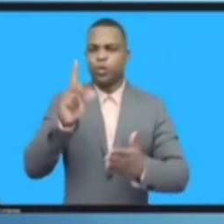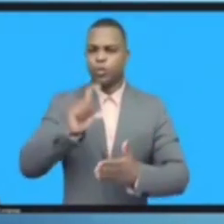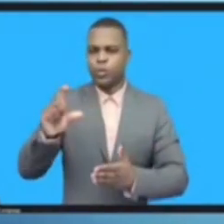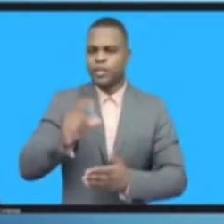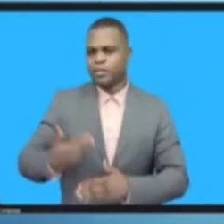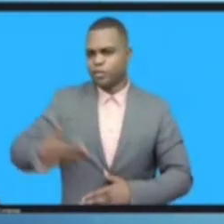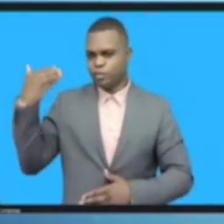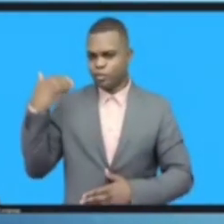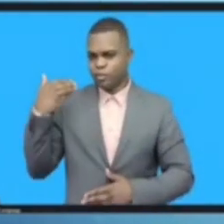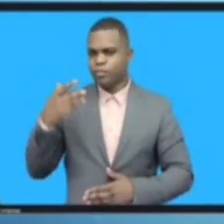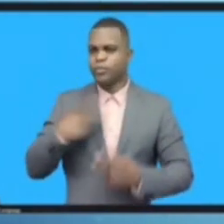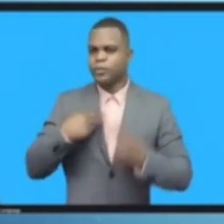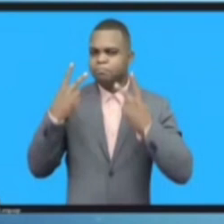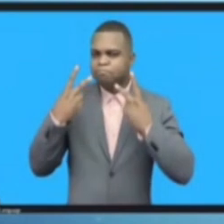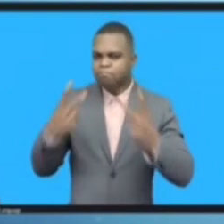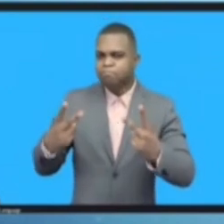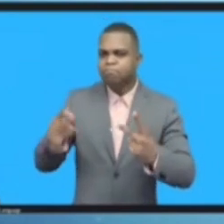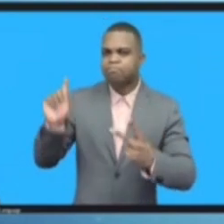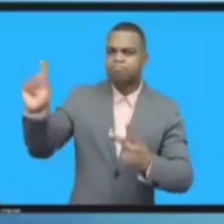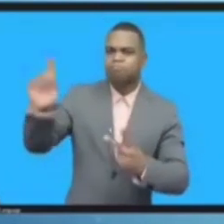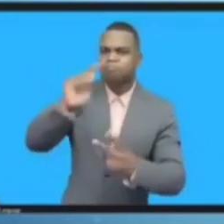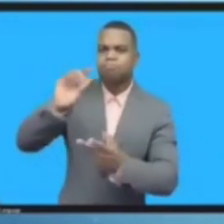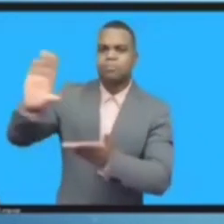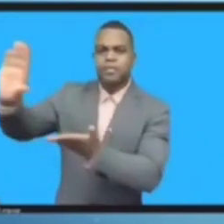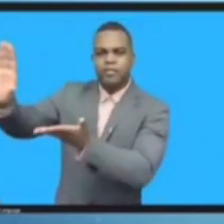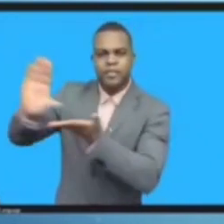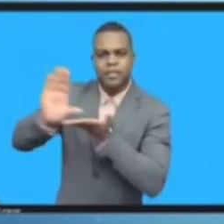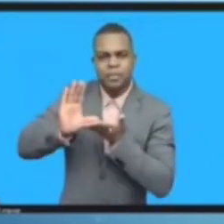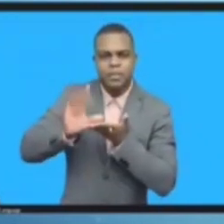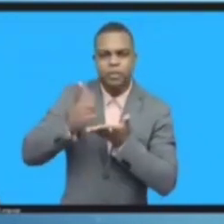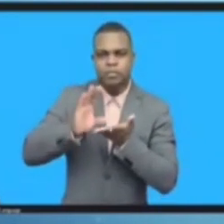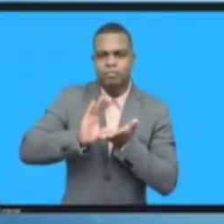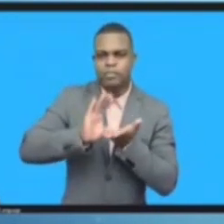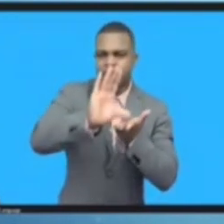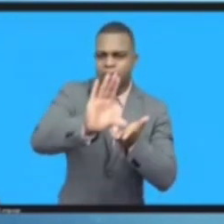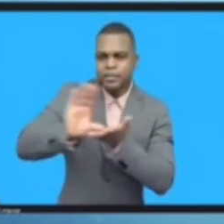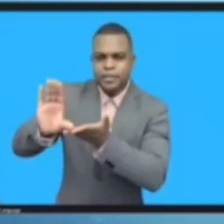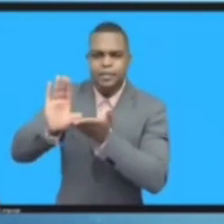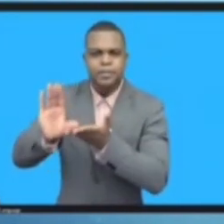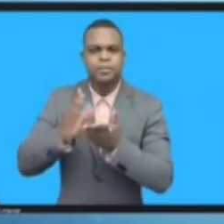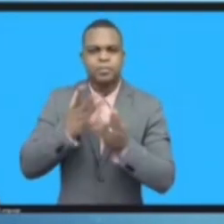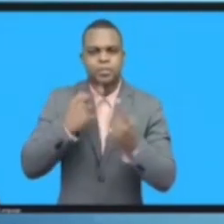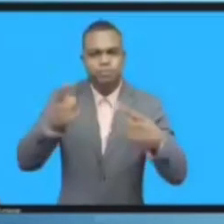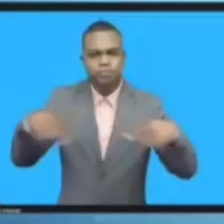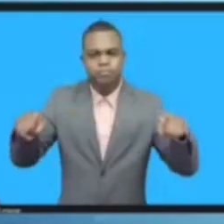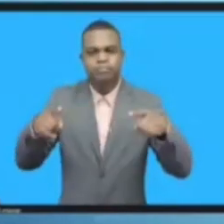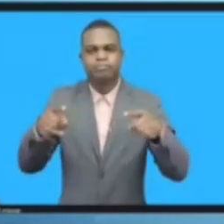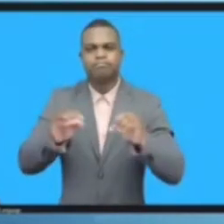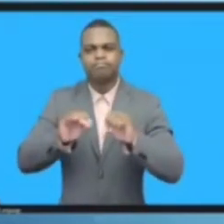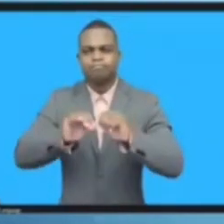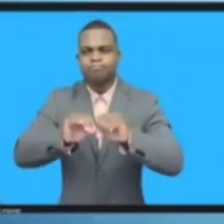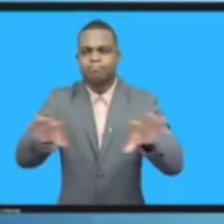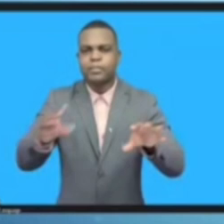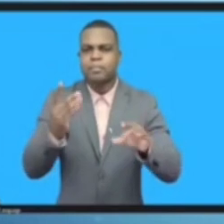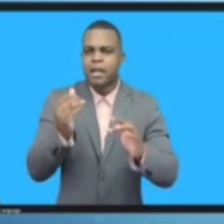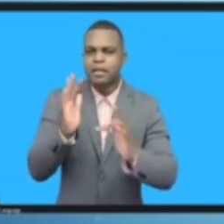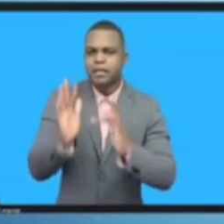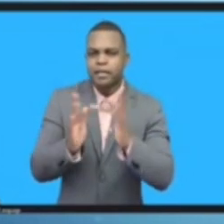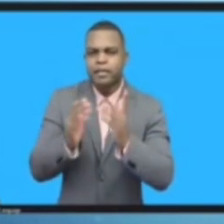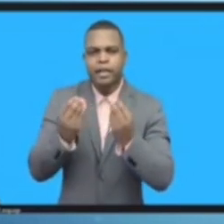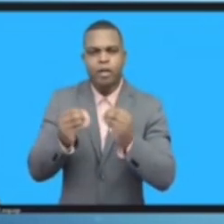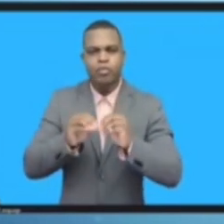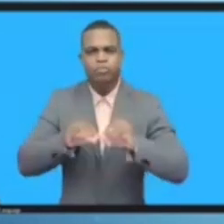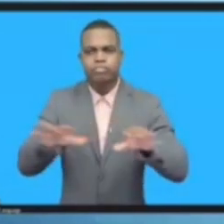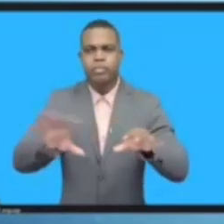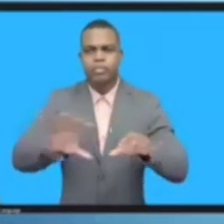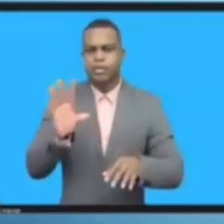de mieux représenter l'Afrique dans le trafic Internet, c'est-à-dire que les usagers d'Internet puissent être plus